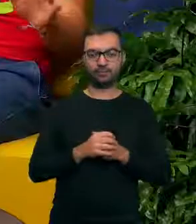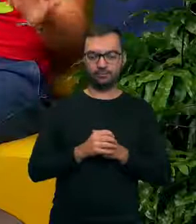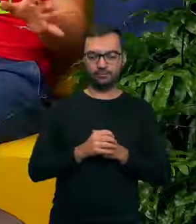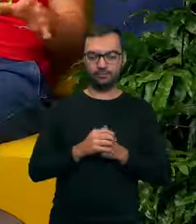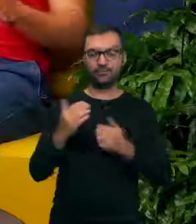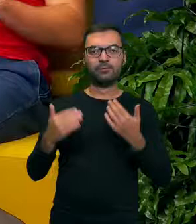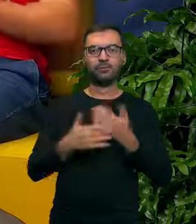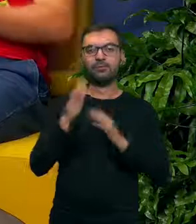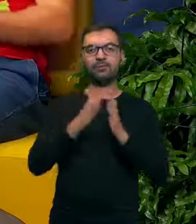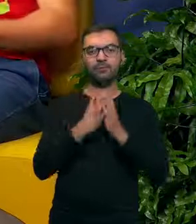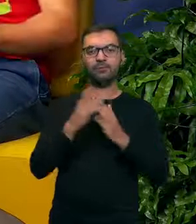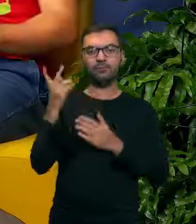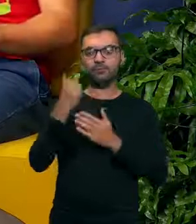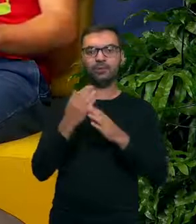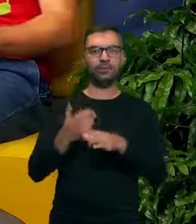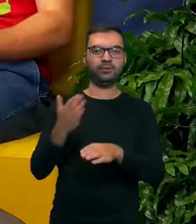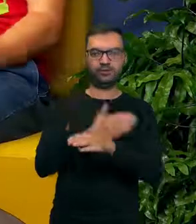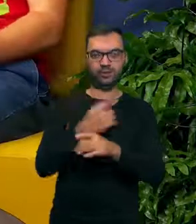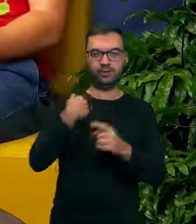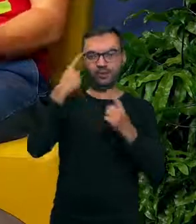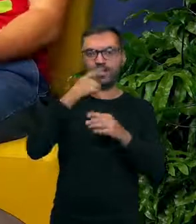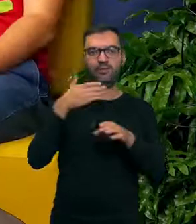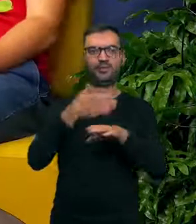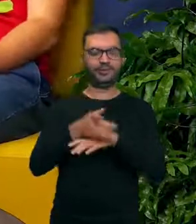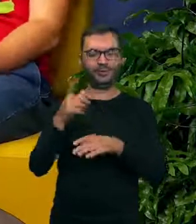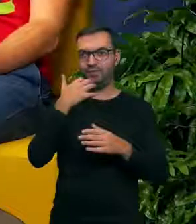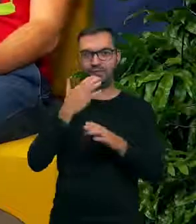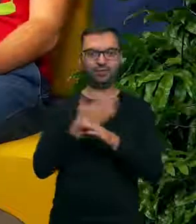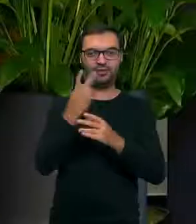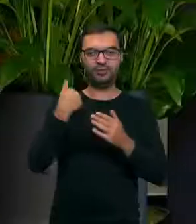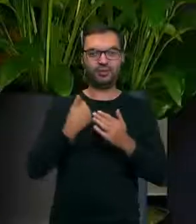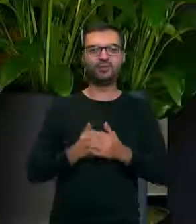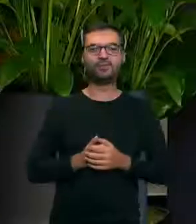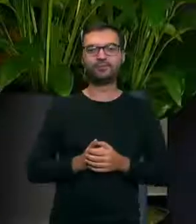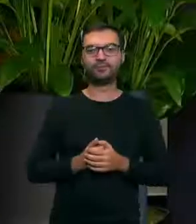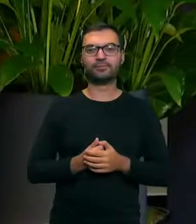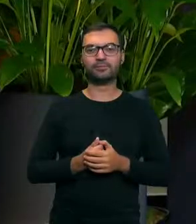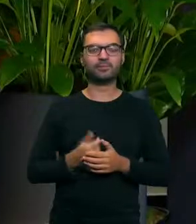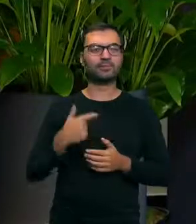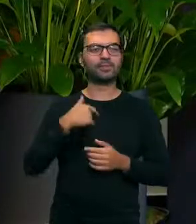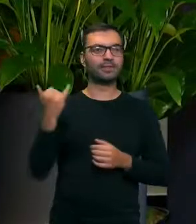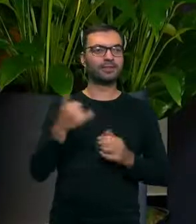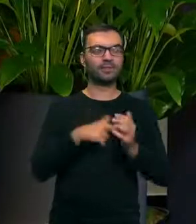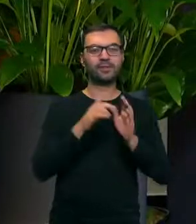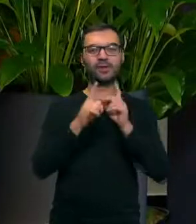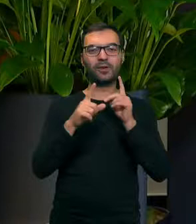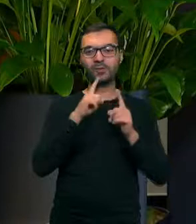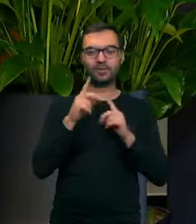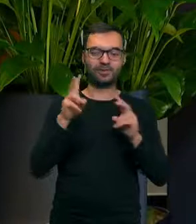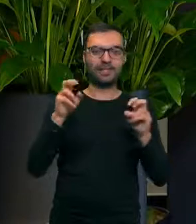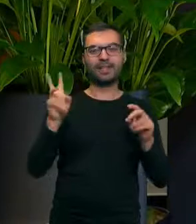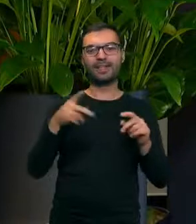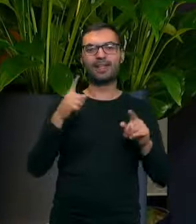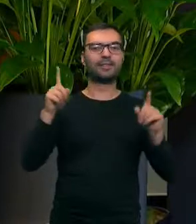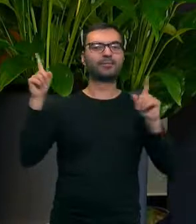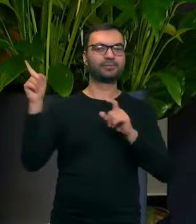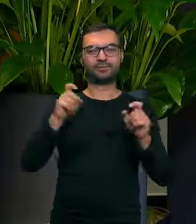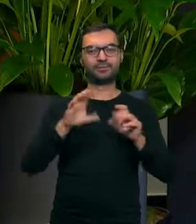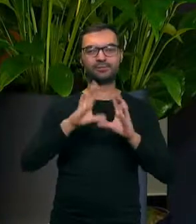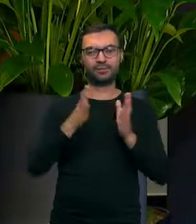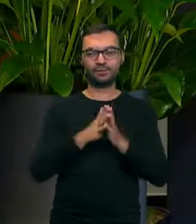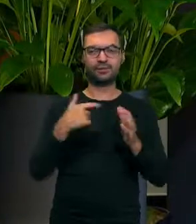okazało, że oni jednak tą książkę przeczytali trochę wcześniej niż mi się wydawało. Aha. No więc bardzo, bardzo mnie tak zawsze te rozmowy o tym, kiedy się to wszystko zaczęło,